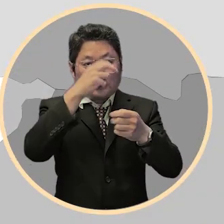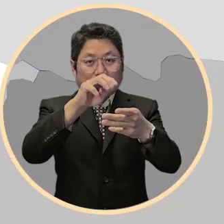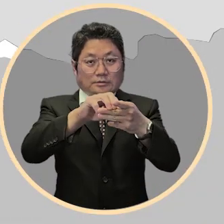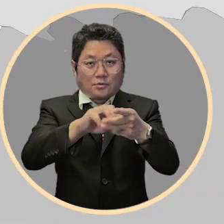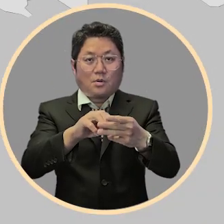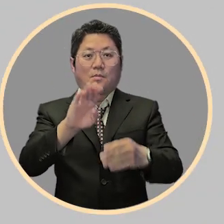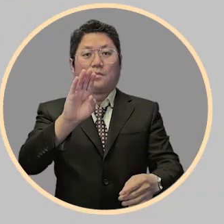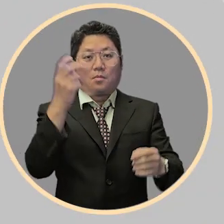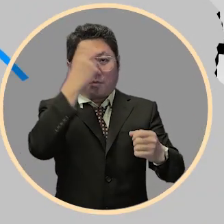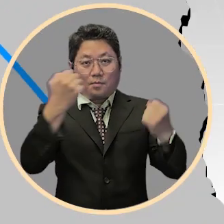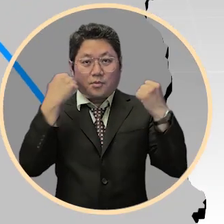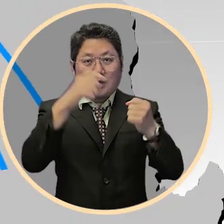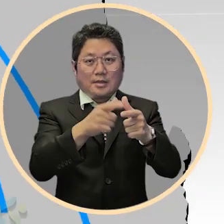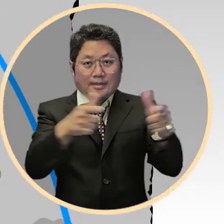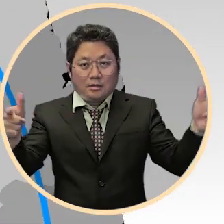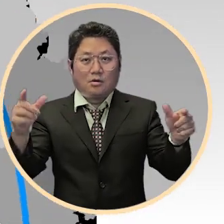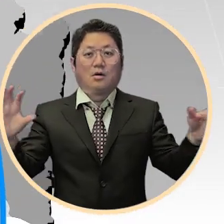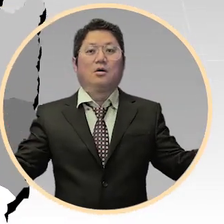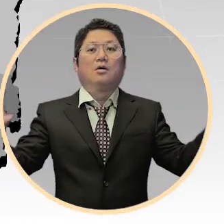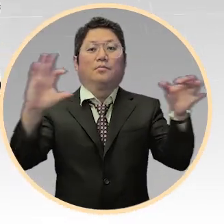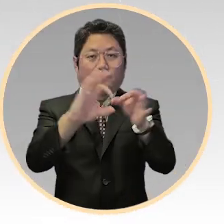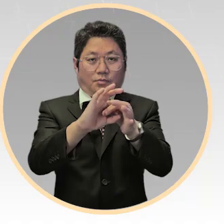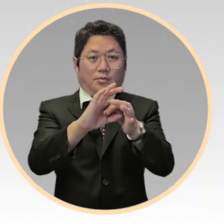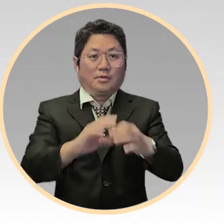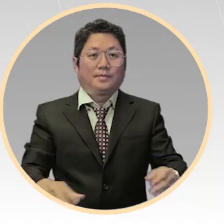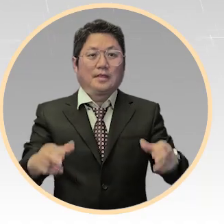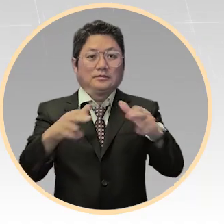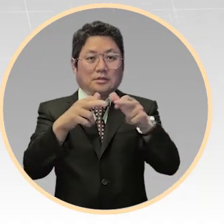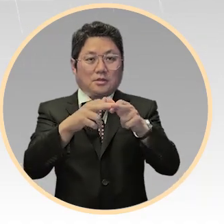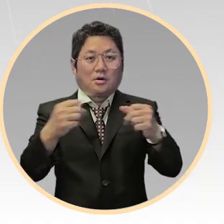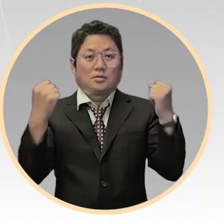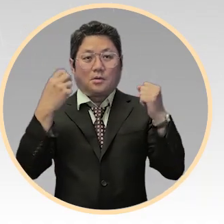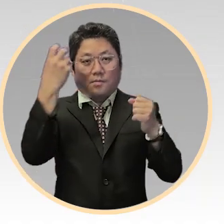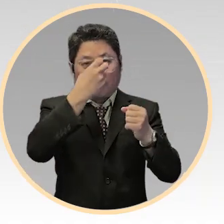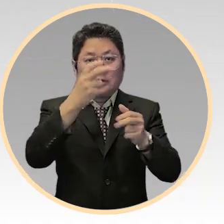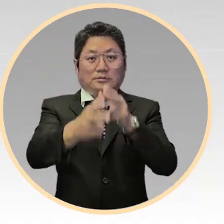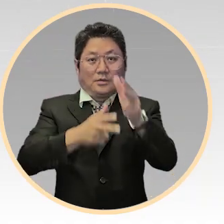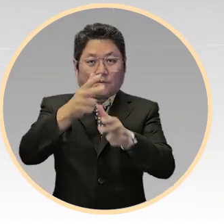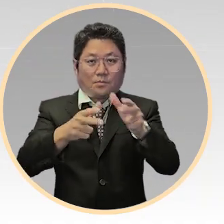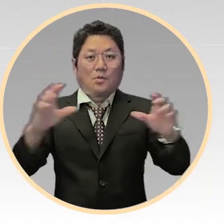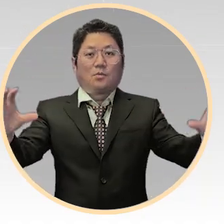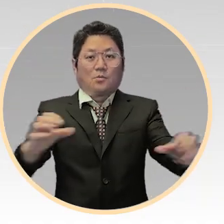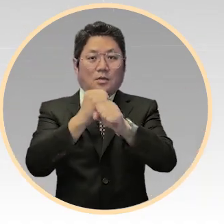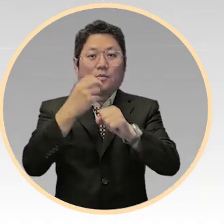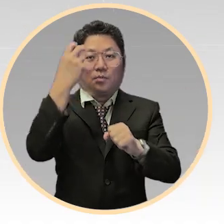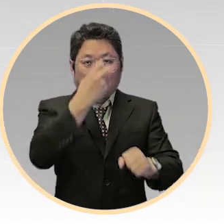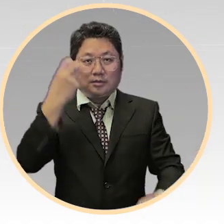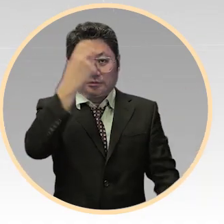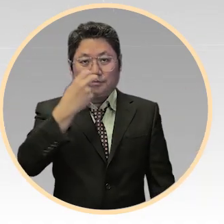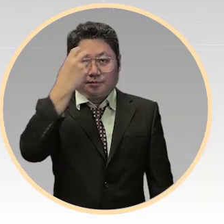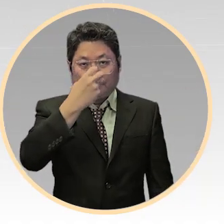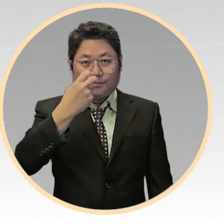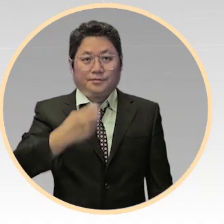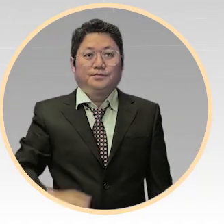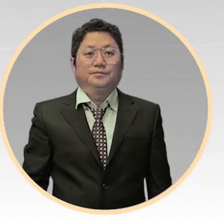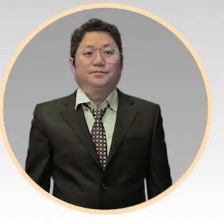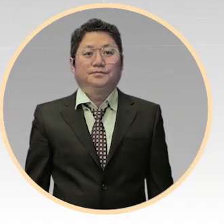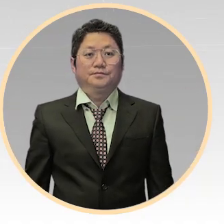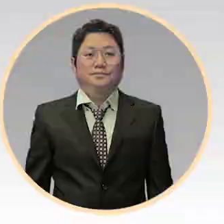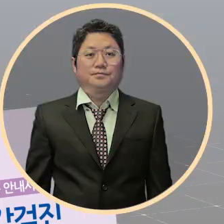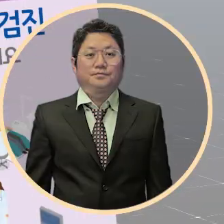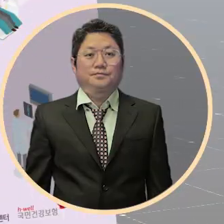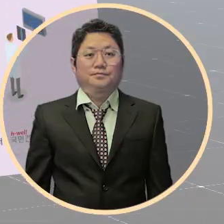지역장애인보건의료센터, 보건소 등과의 협력체계를 통해 장애인 건강보건관리사업을 총괄 관리하고 있으며